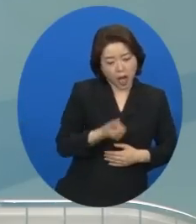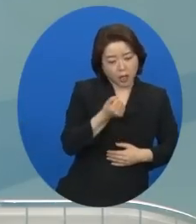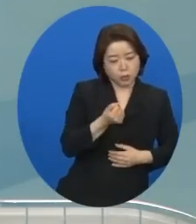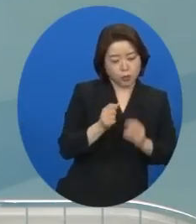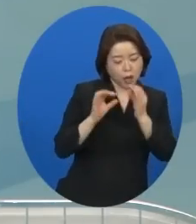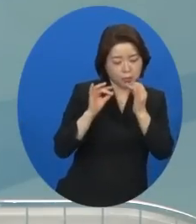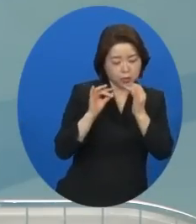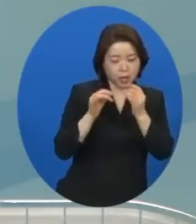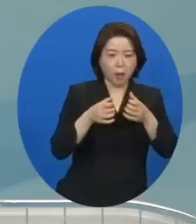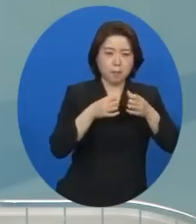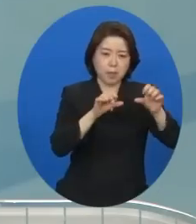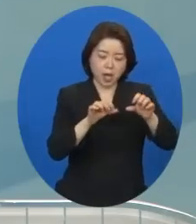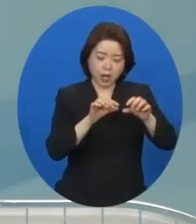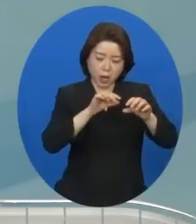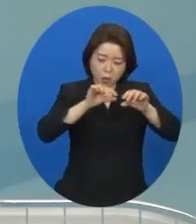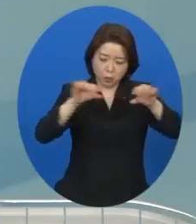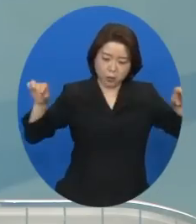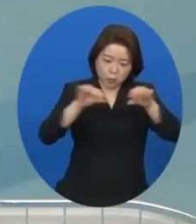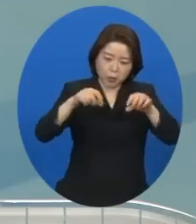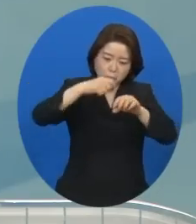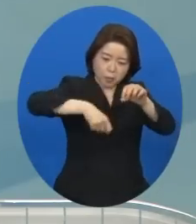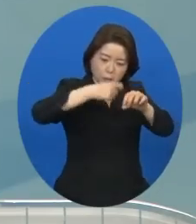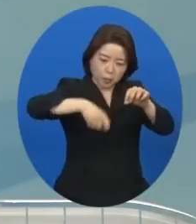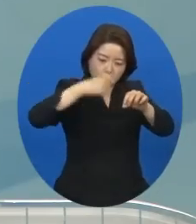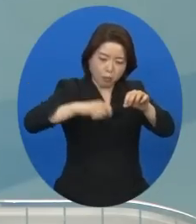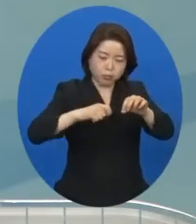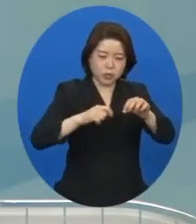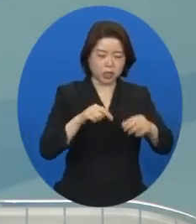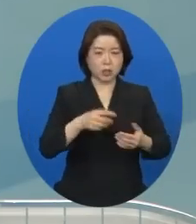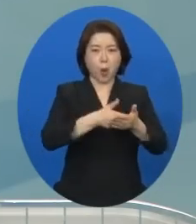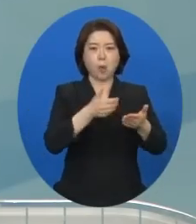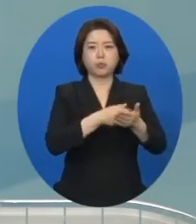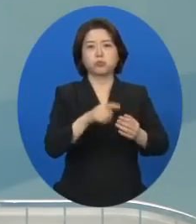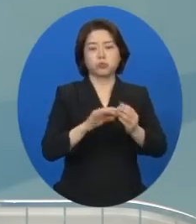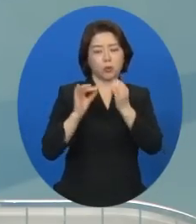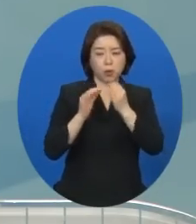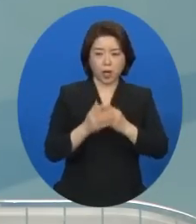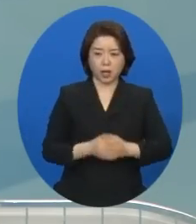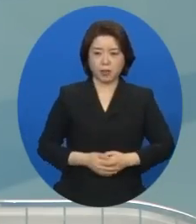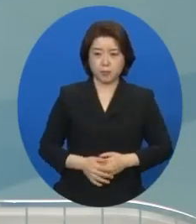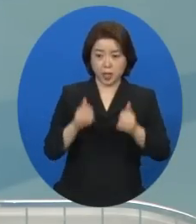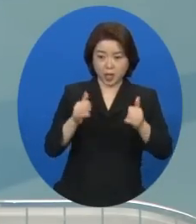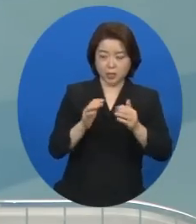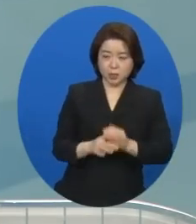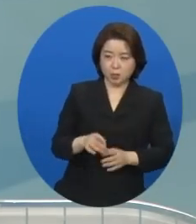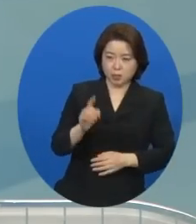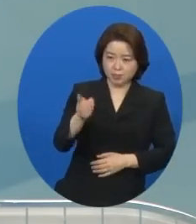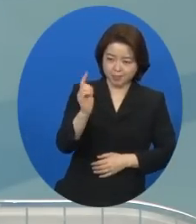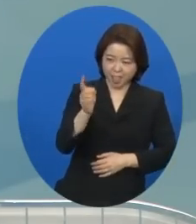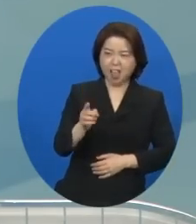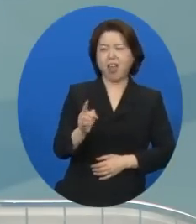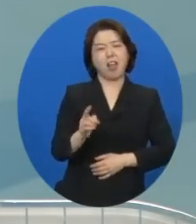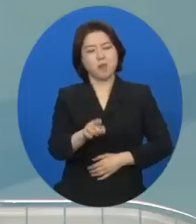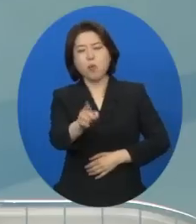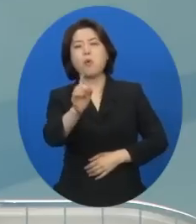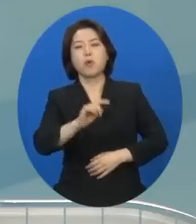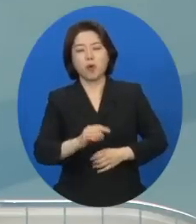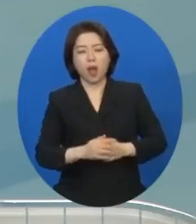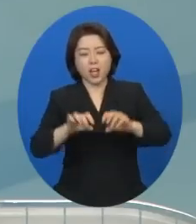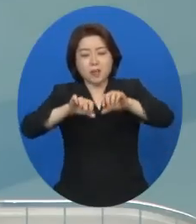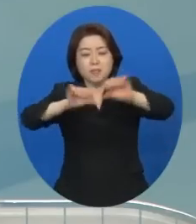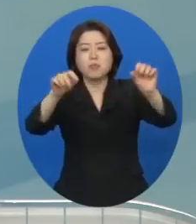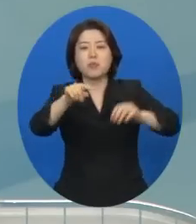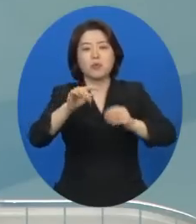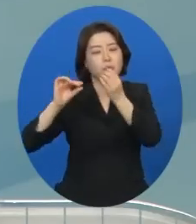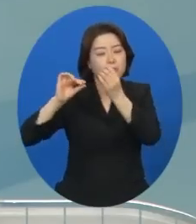플룻은 깨진 플룻을 테이프로 붙인 거예요. 심사위원이 보고 조롱을 할 정도로 그 깨진